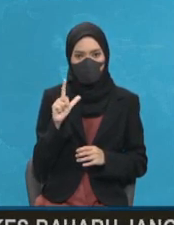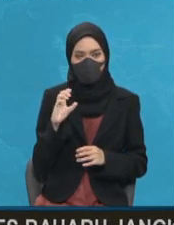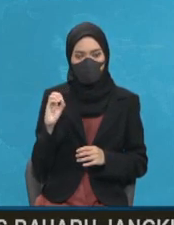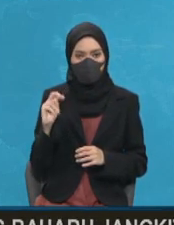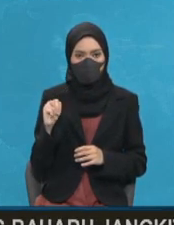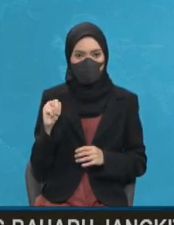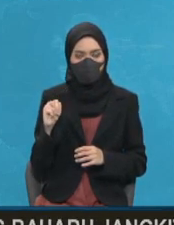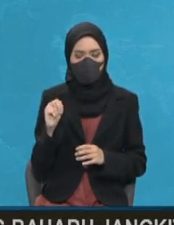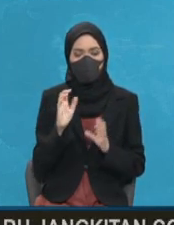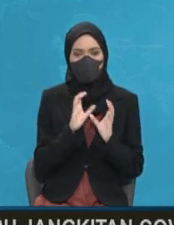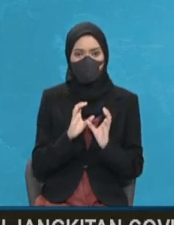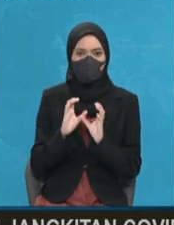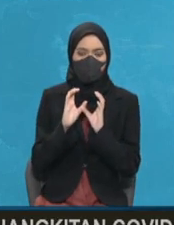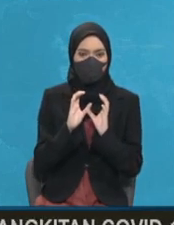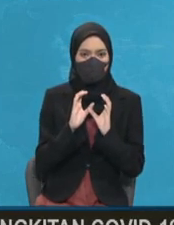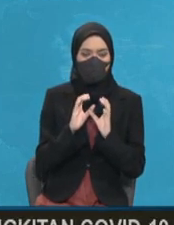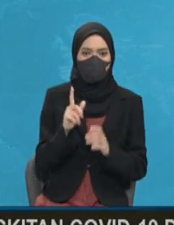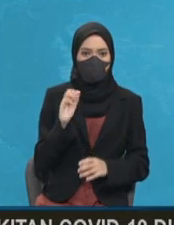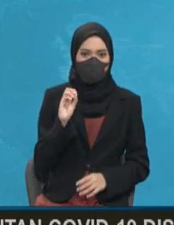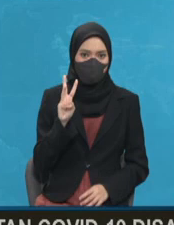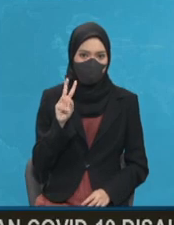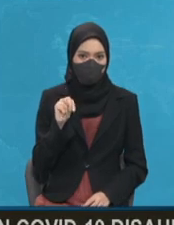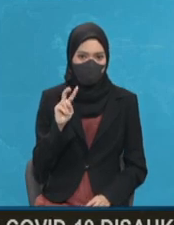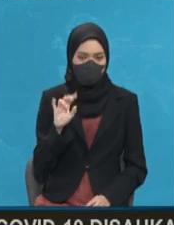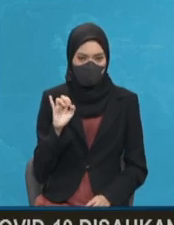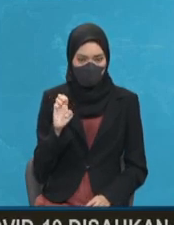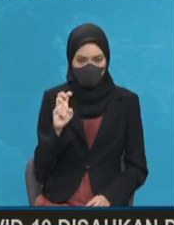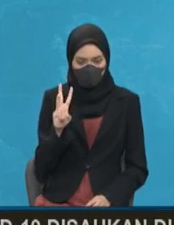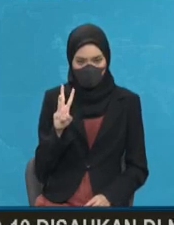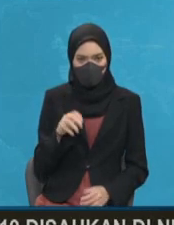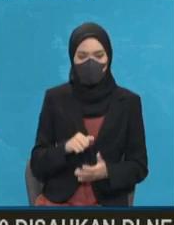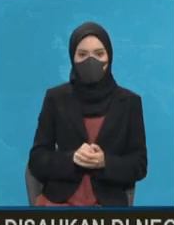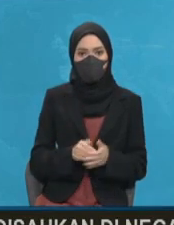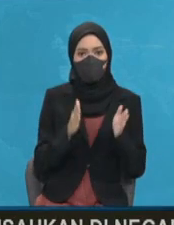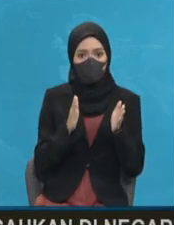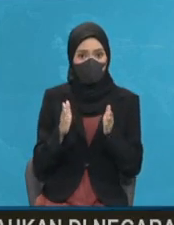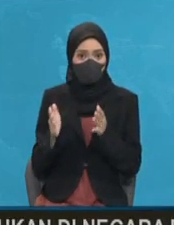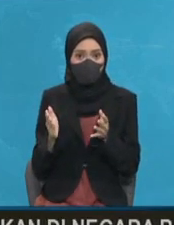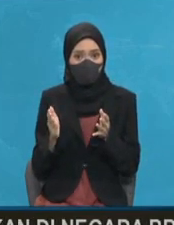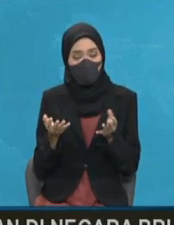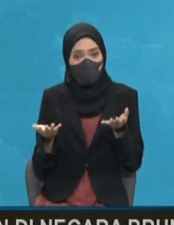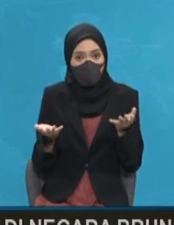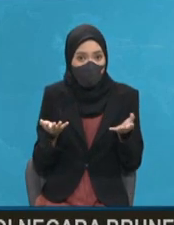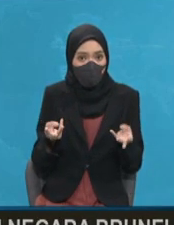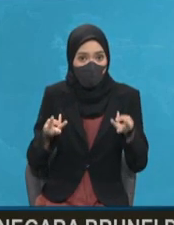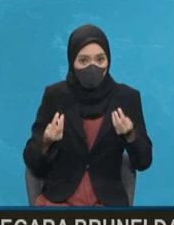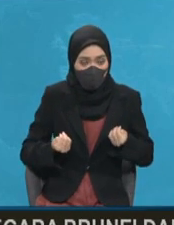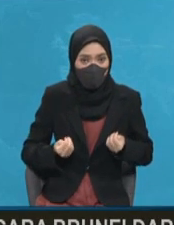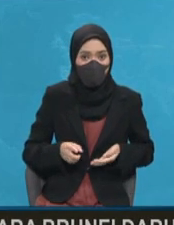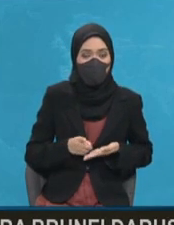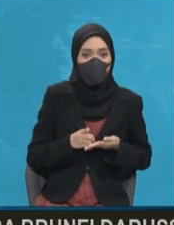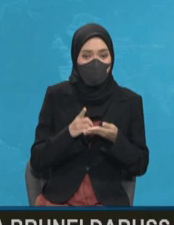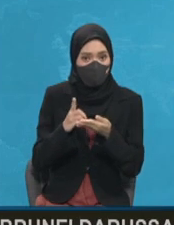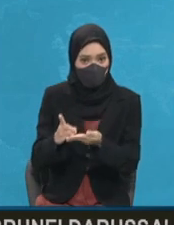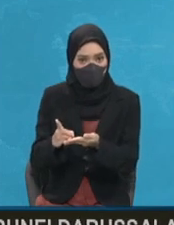creameries number hot dan tahun bius dan berhak Dalam pada itu orang ramai yang berhasrat untuk memberikan sumbangan